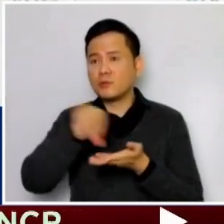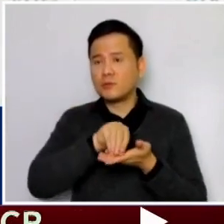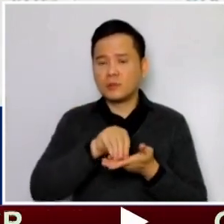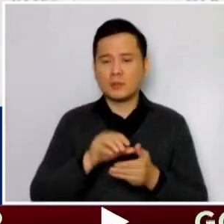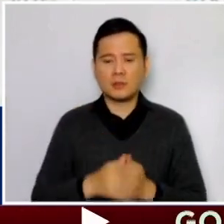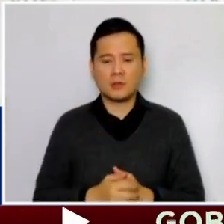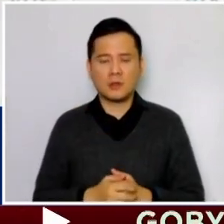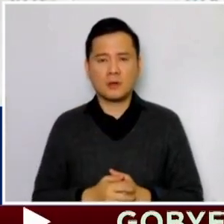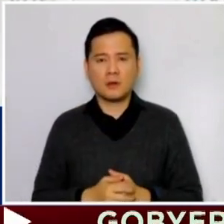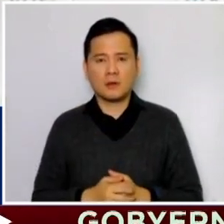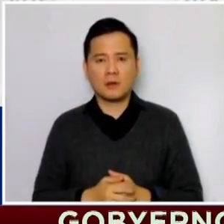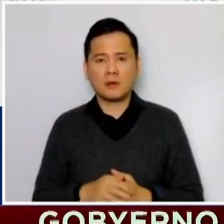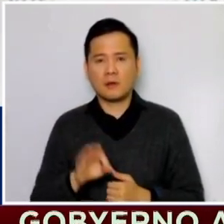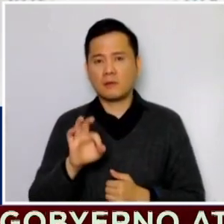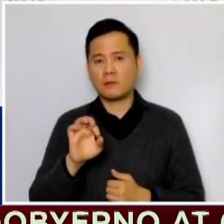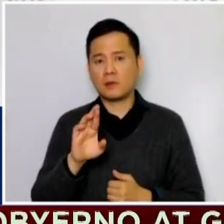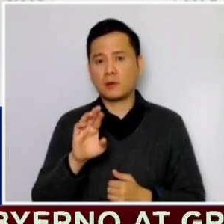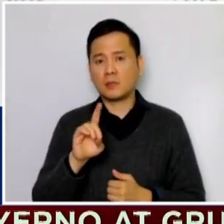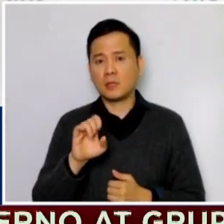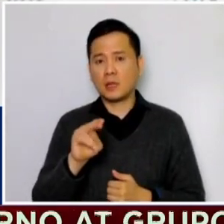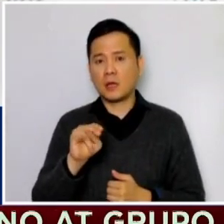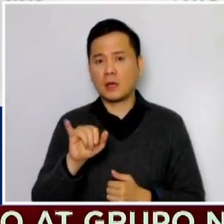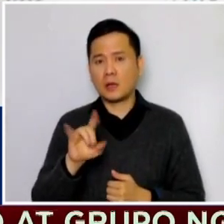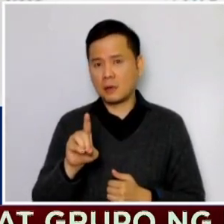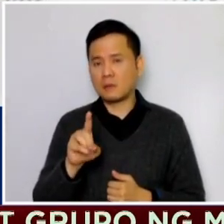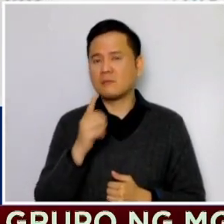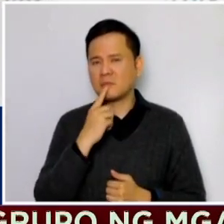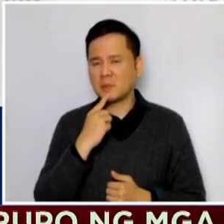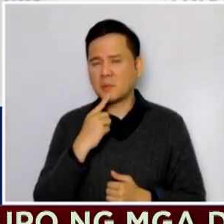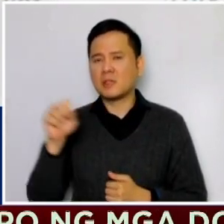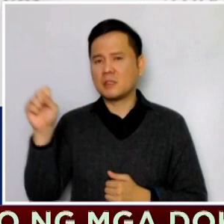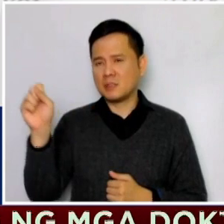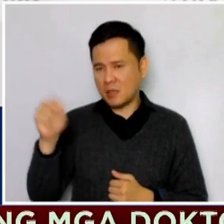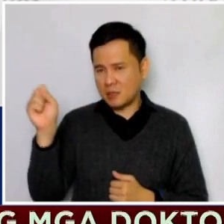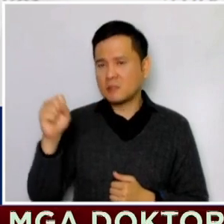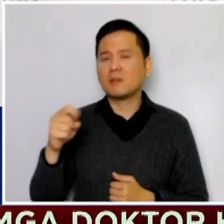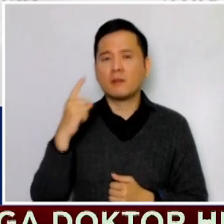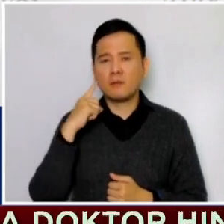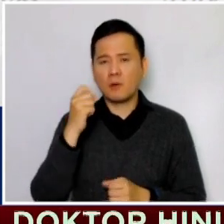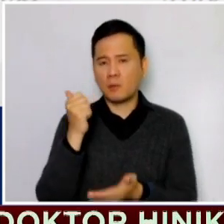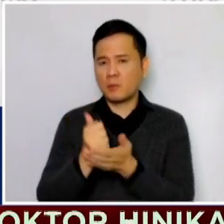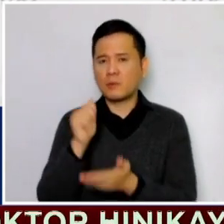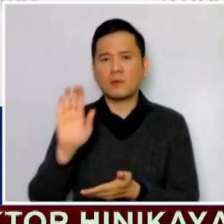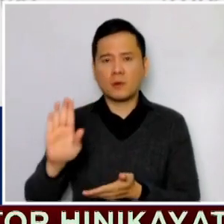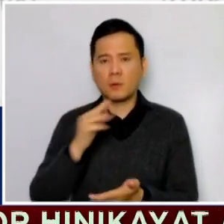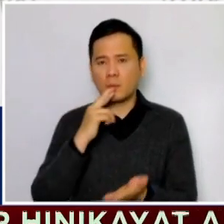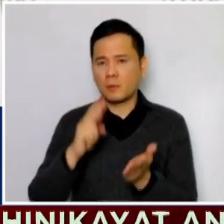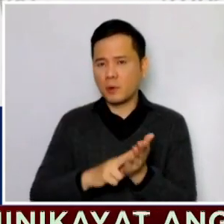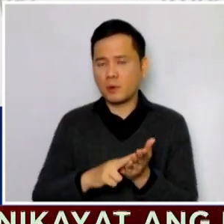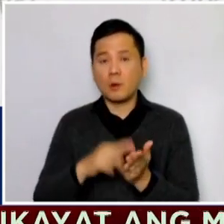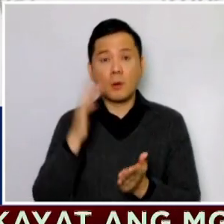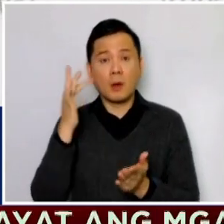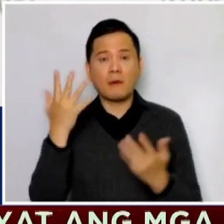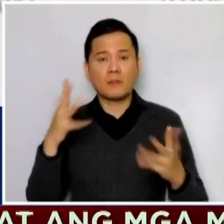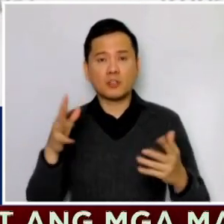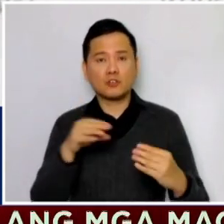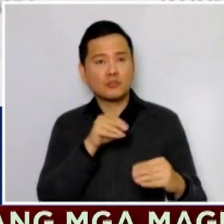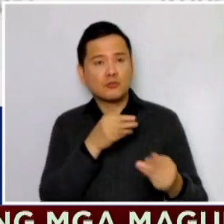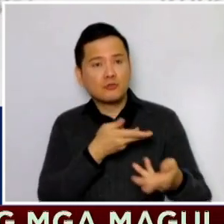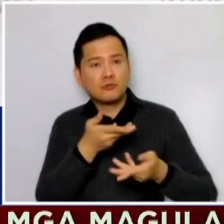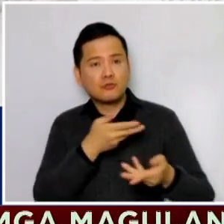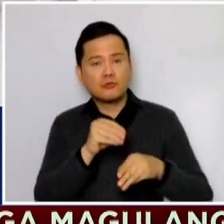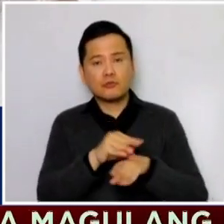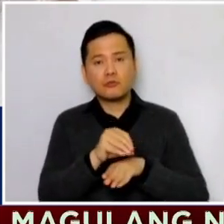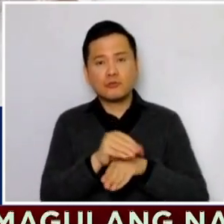Representative Ferdinand Gaite ang kanyang botong yes para aprubahan ng committee report matapos ang konsultasyon sa mga kasama sa health sector at